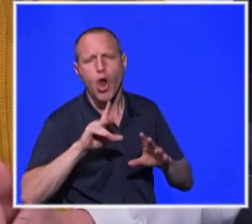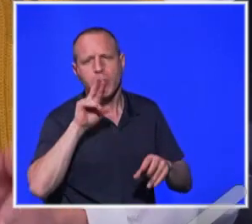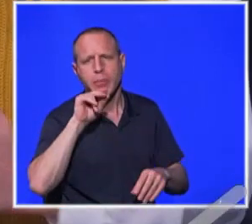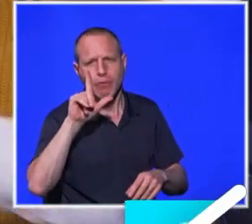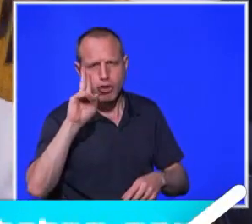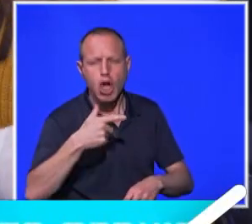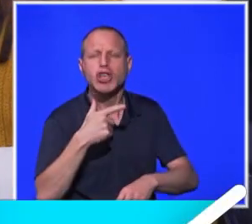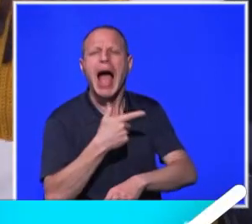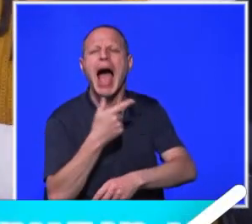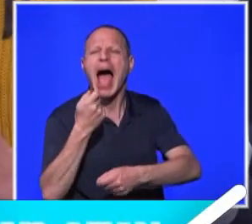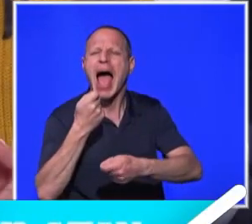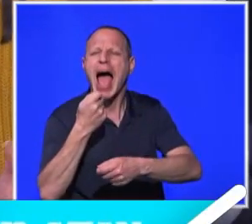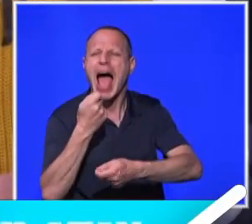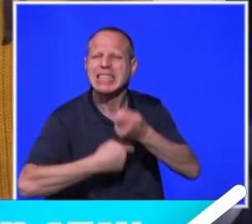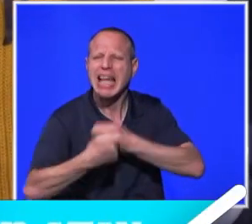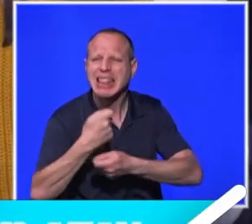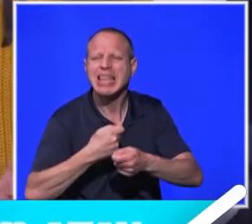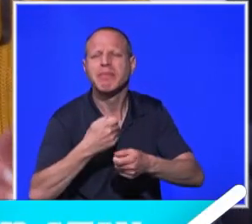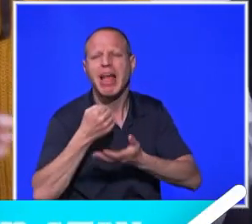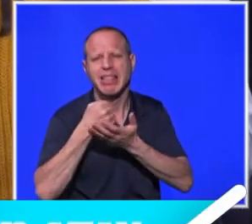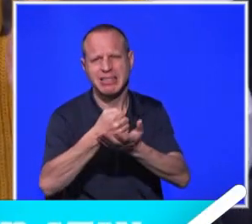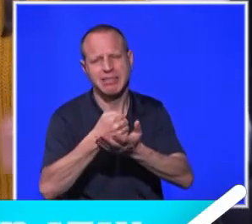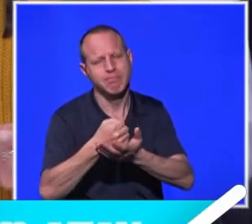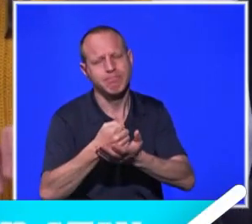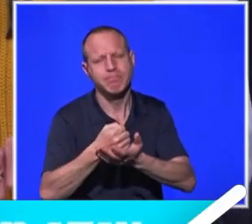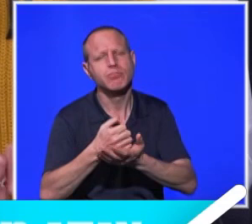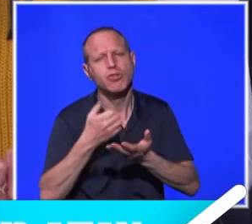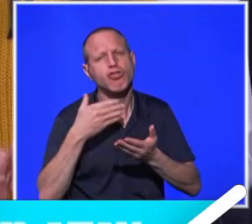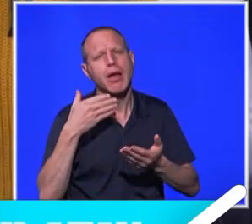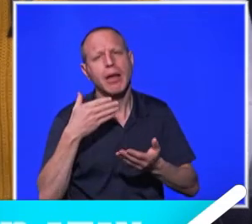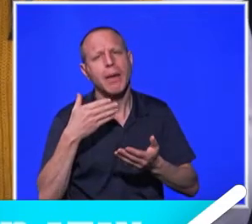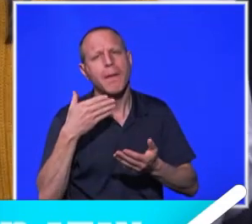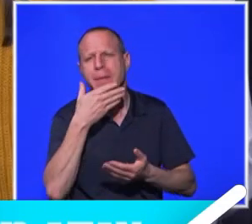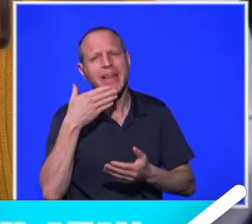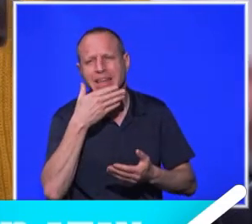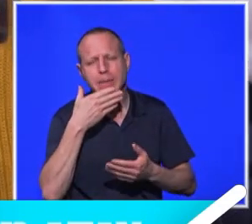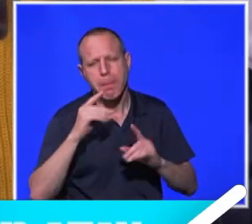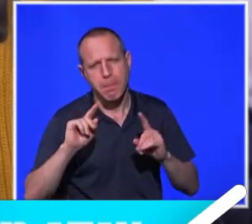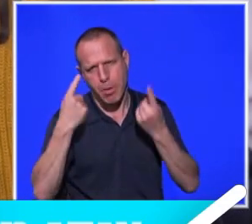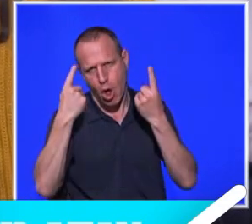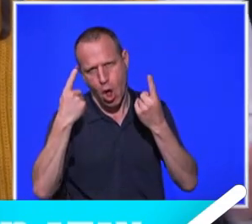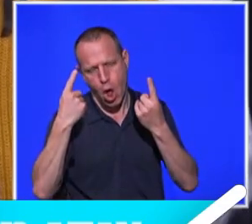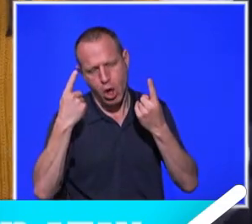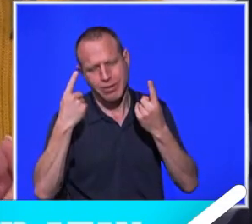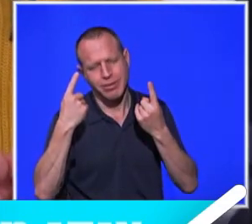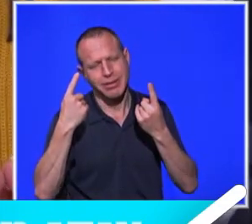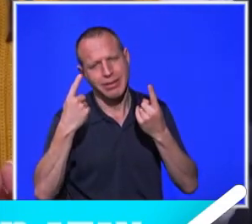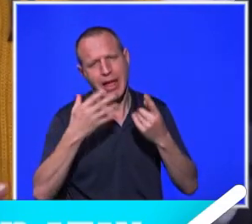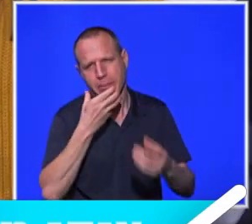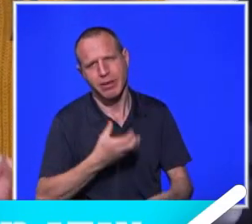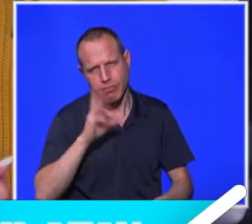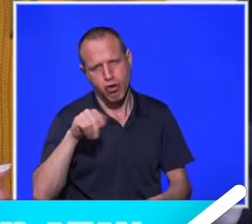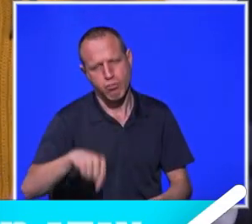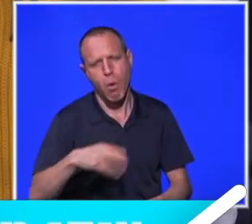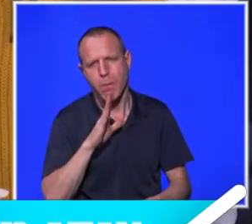עסקנים והנציגים שמתווכים את שמתווכים את המאורעות לרבנים. ופה יש את הבעיה